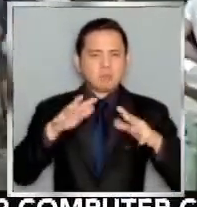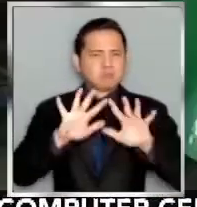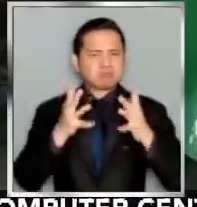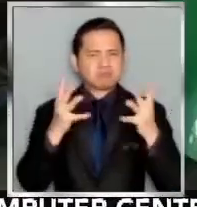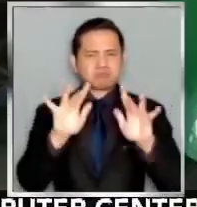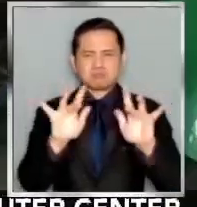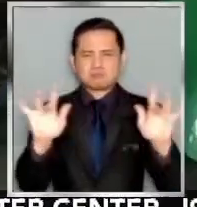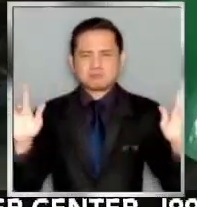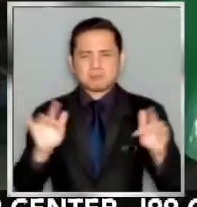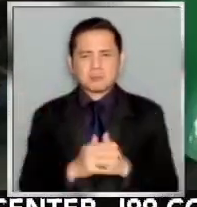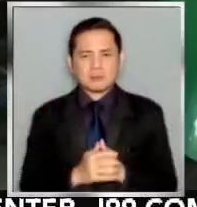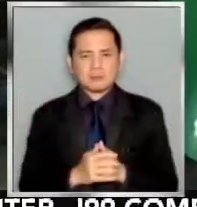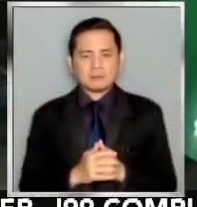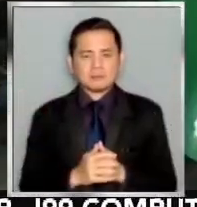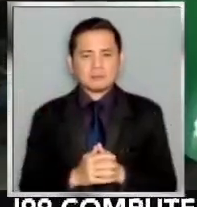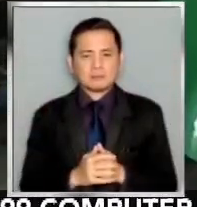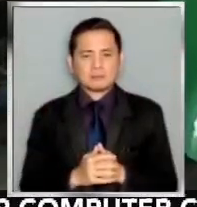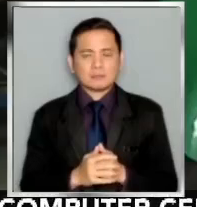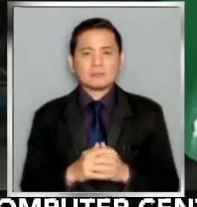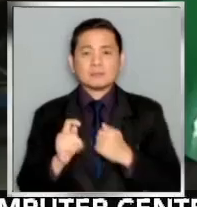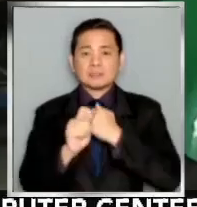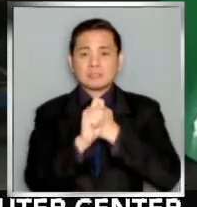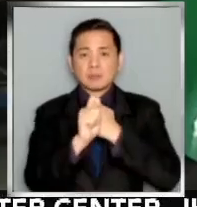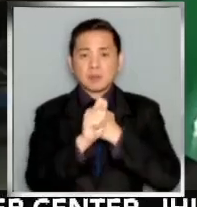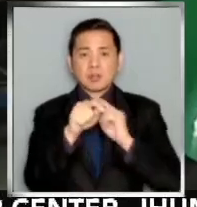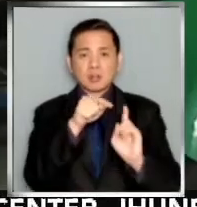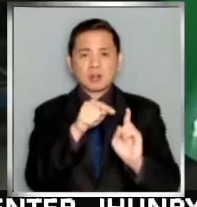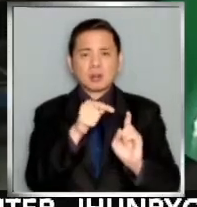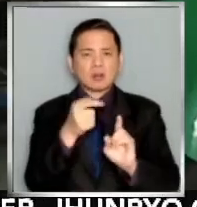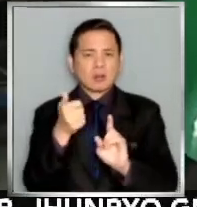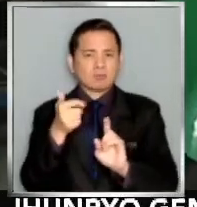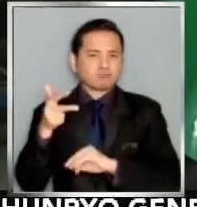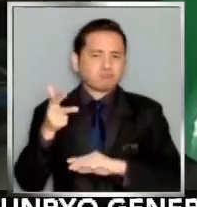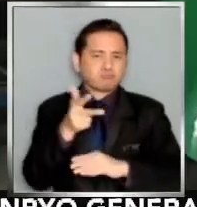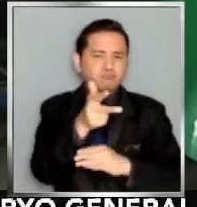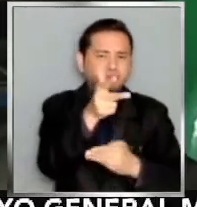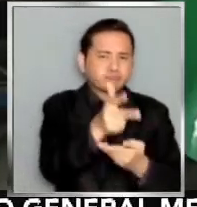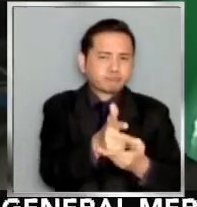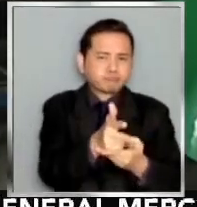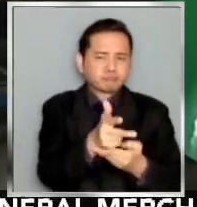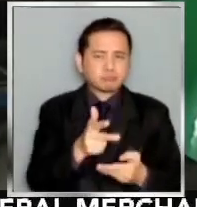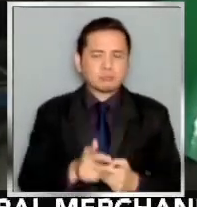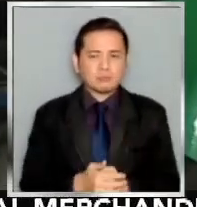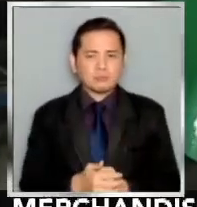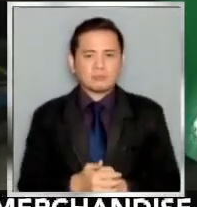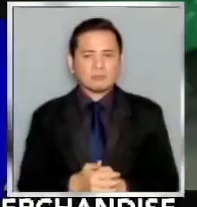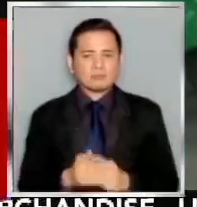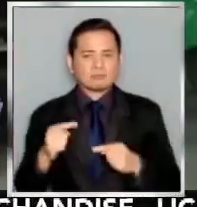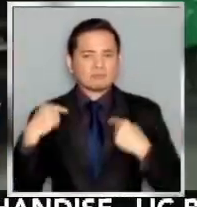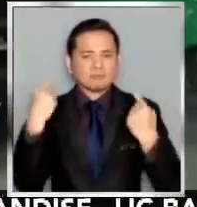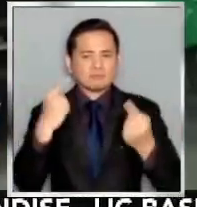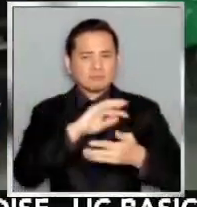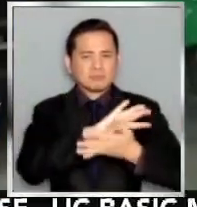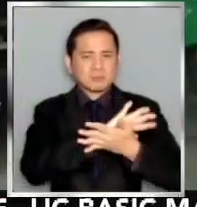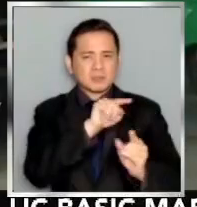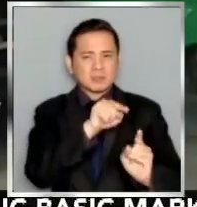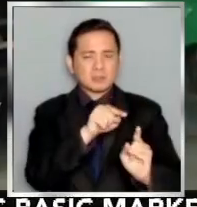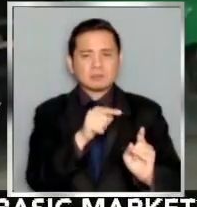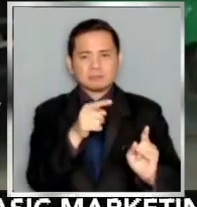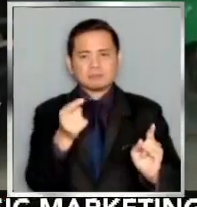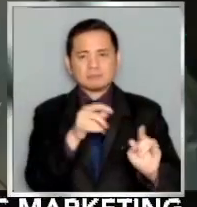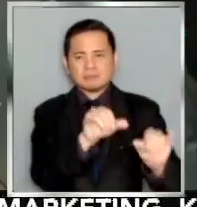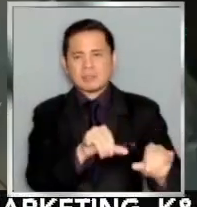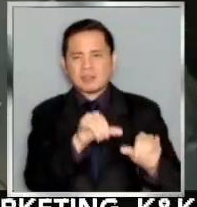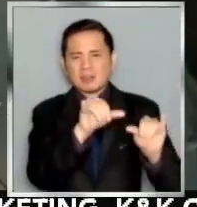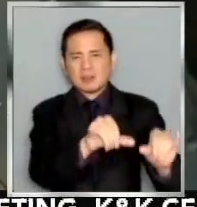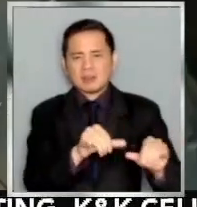po. Pansamantala po, dyan po nilagay muna. Kaya ang problema nga lang po, hindi na po nila natanggal. Eh marami po natitirizing